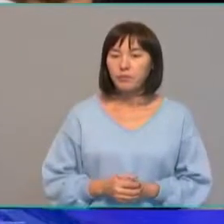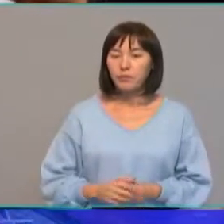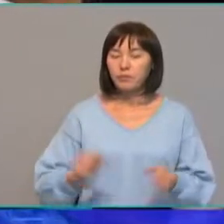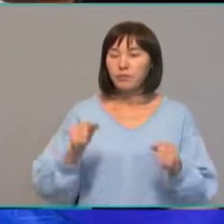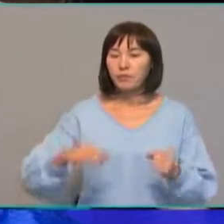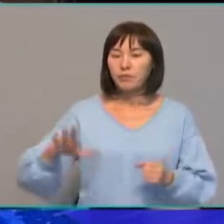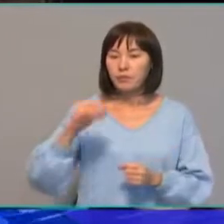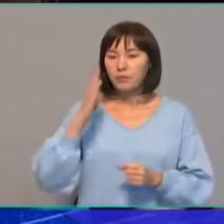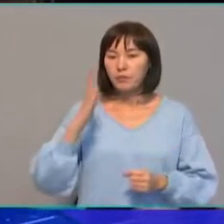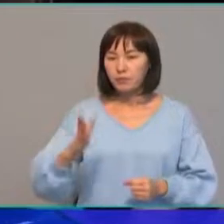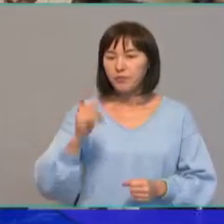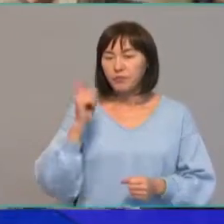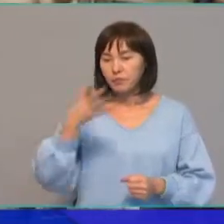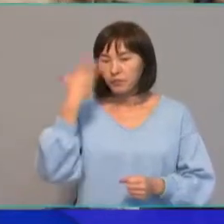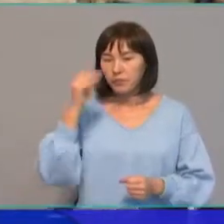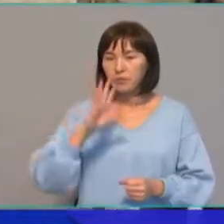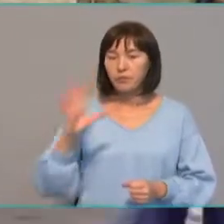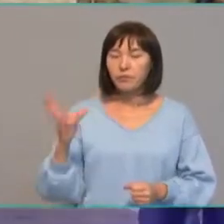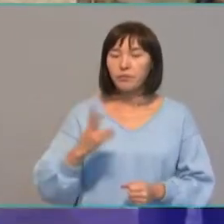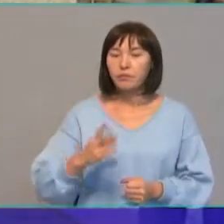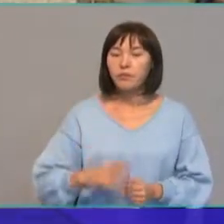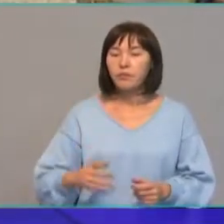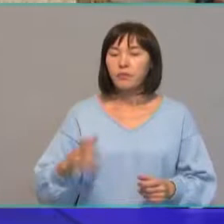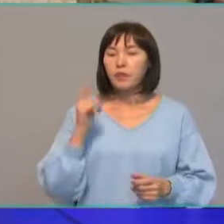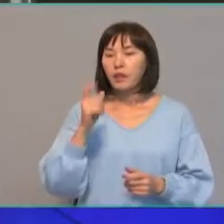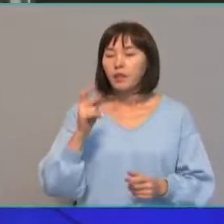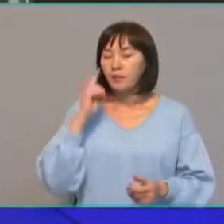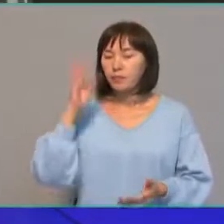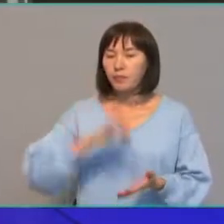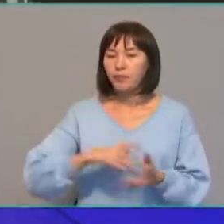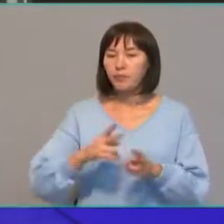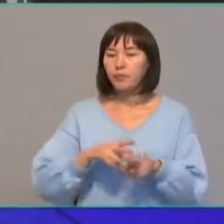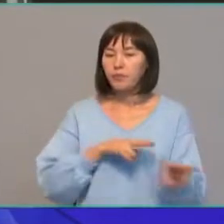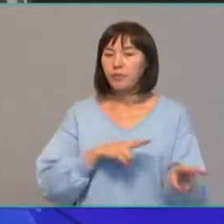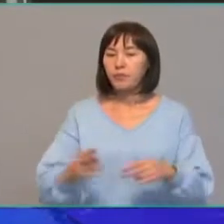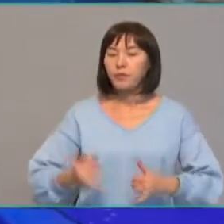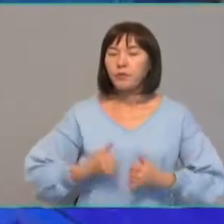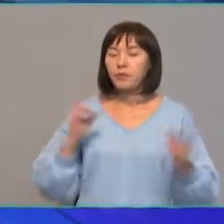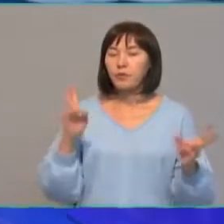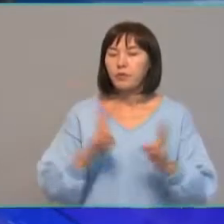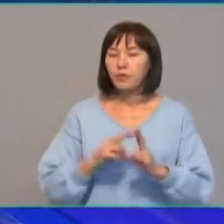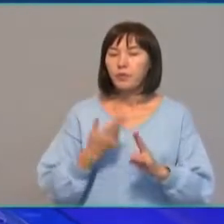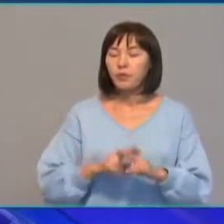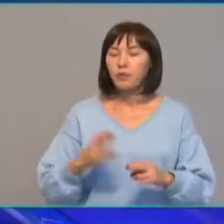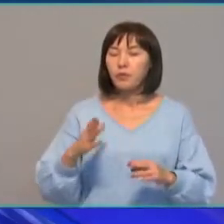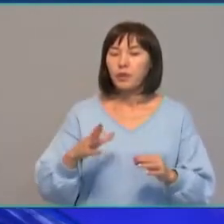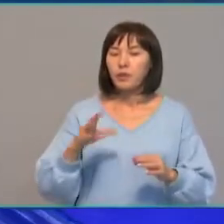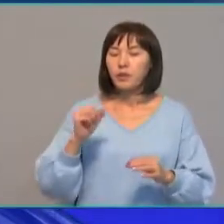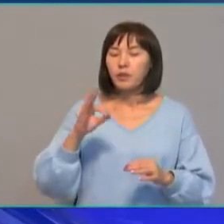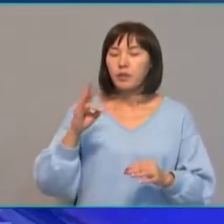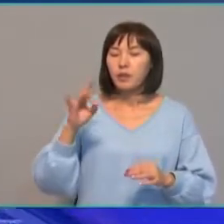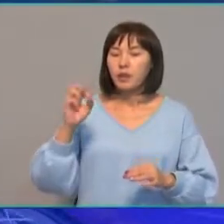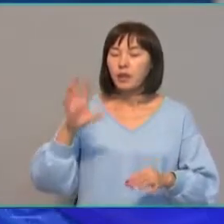спорт барлығы болады, тек адам есіңді ұмытпау керек. Екі спортшының жанкүйерлері Шымкент теміржол вокзалынан құрметпен қарсы алды. Олардың қатарында Заңғар